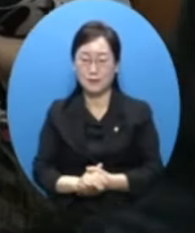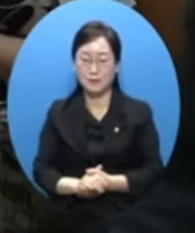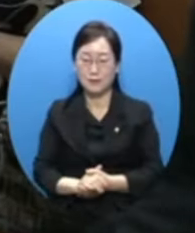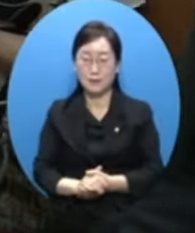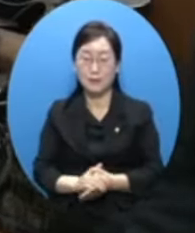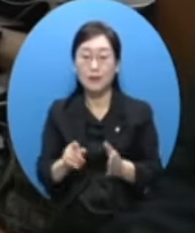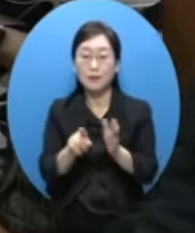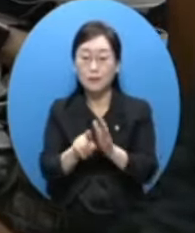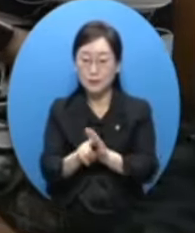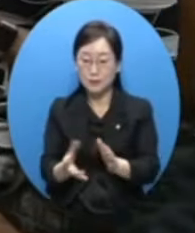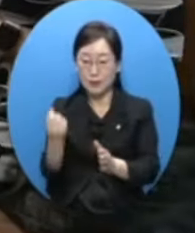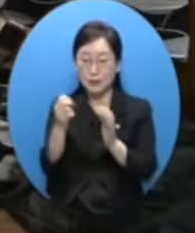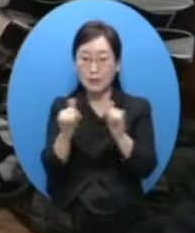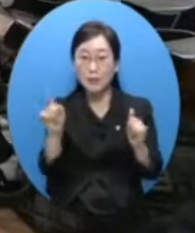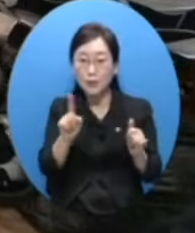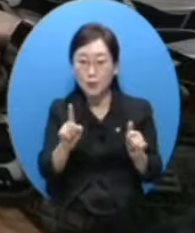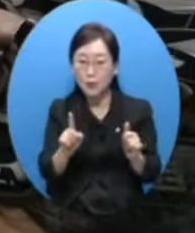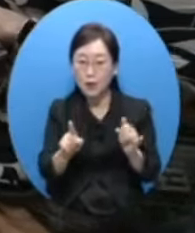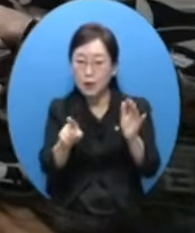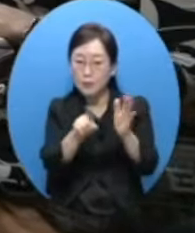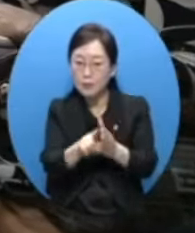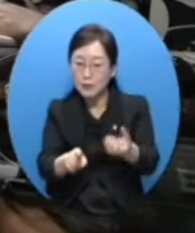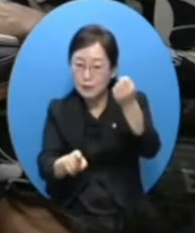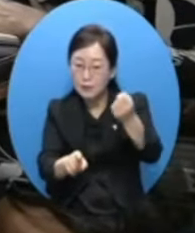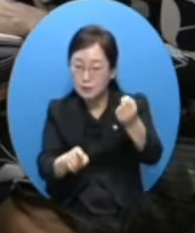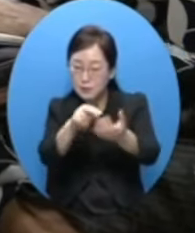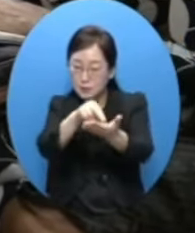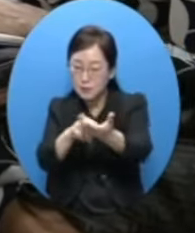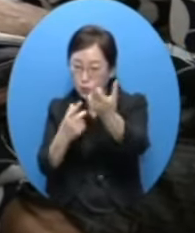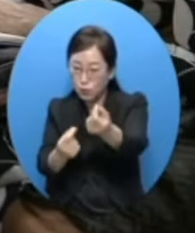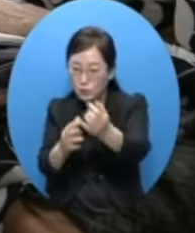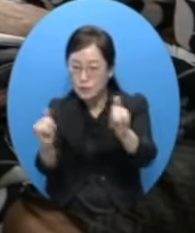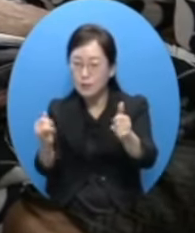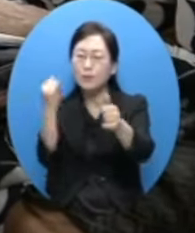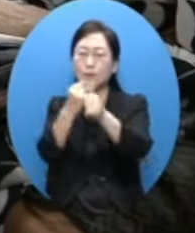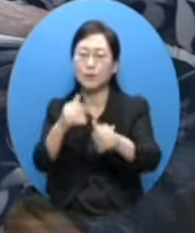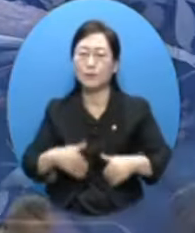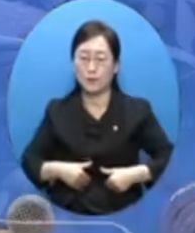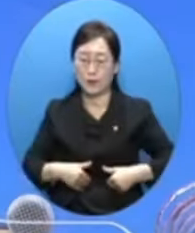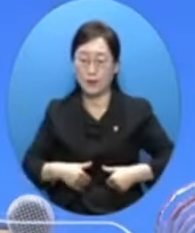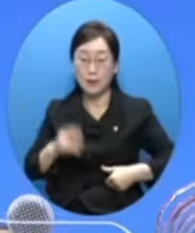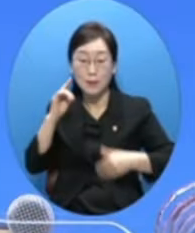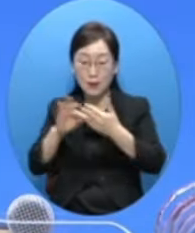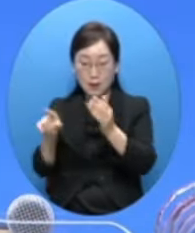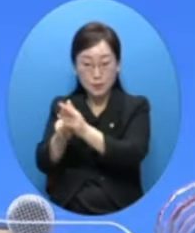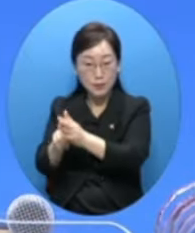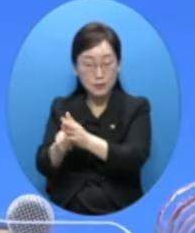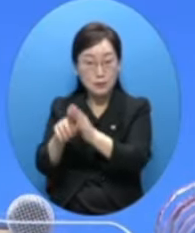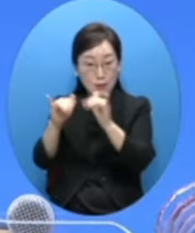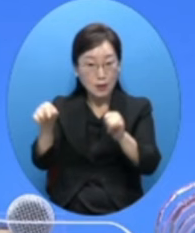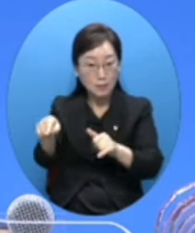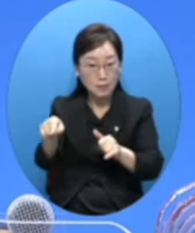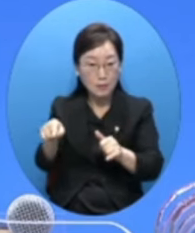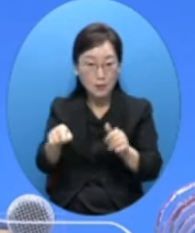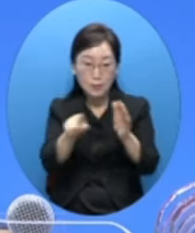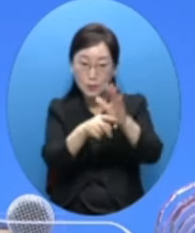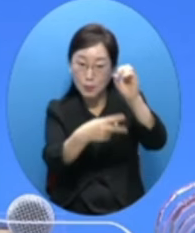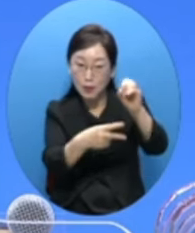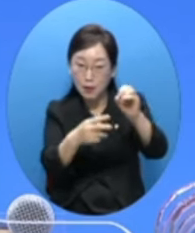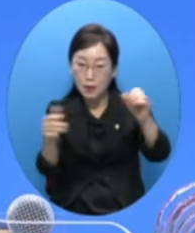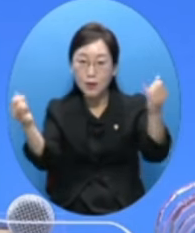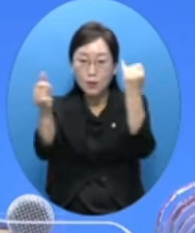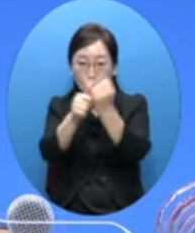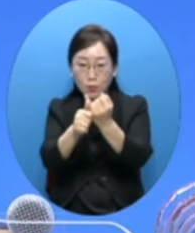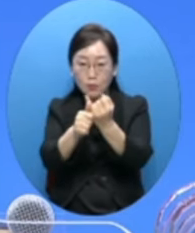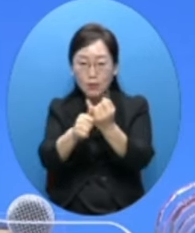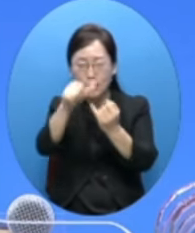믿음의 사람들은 반드시 믿음의 사람을 만나야 됩니다. 믿음의 사람이 불신앙의 사람을 만나면 평생 많은 어려움을 겪게